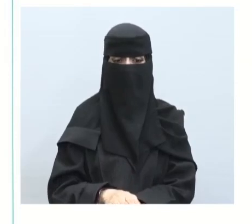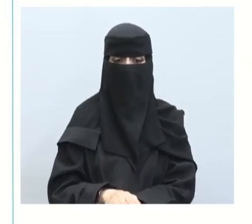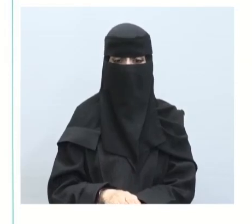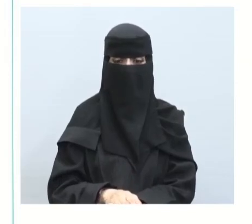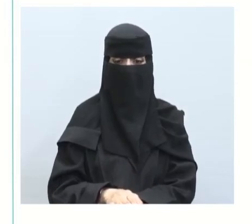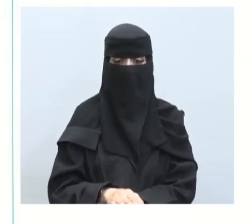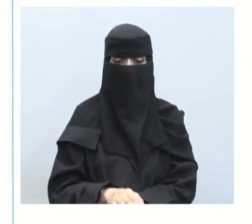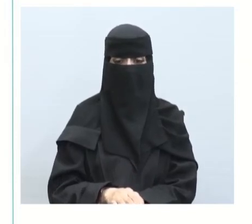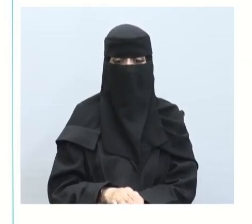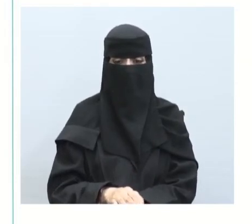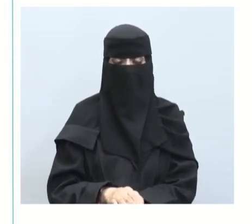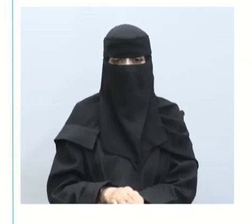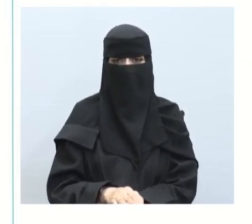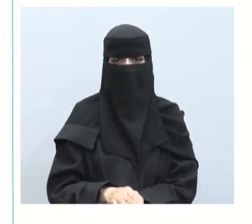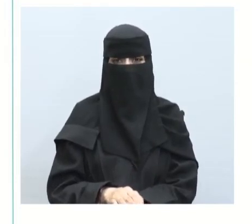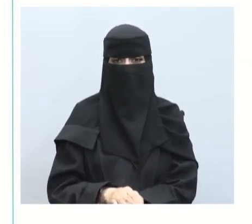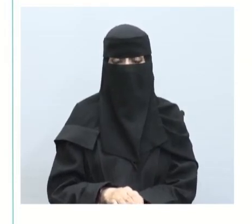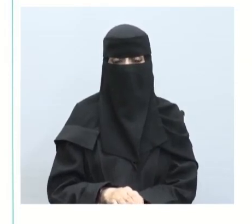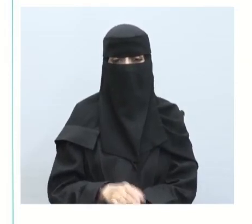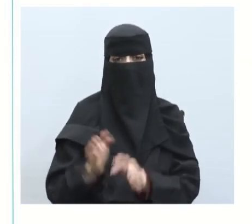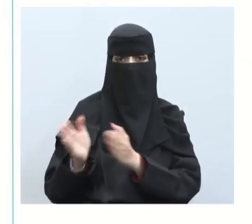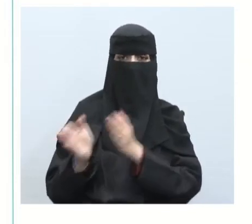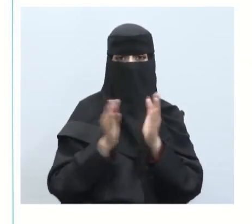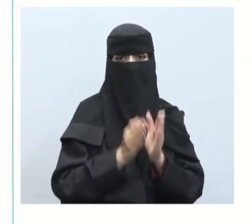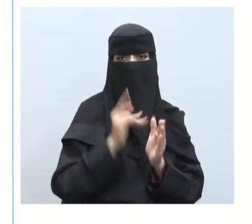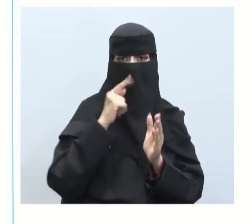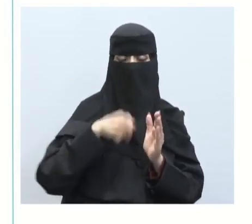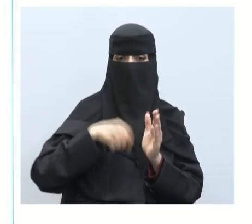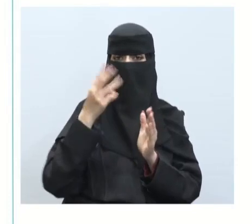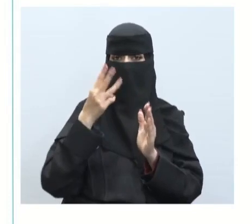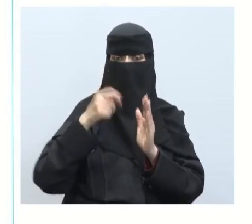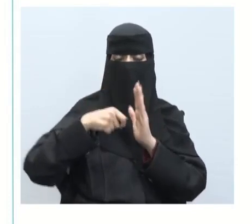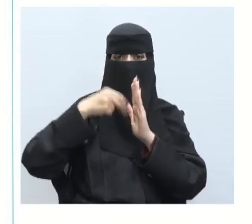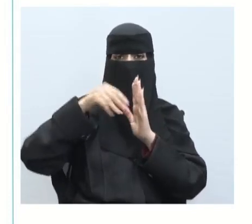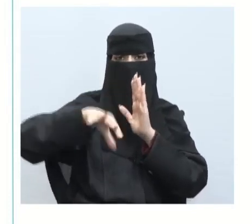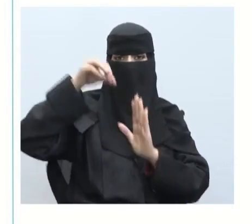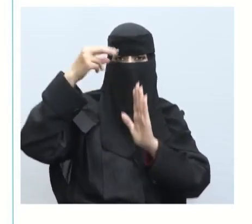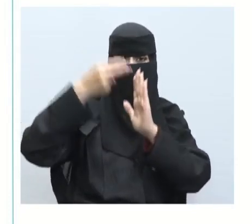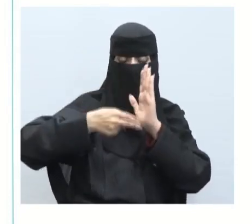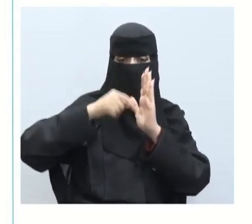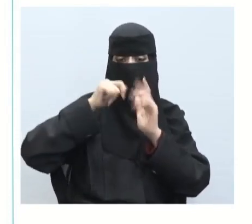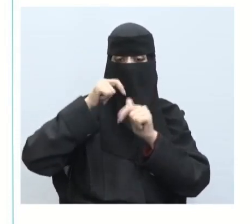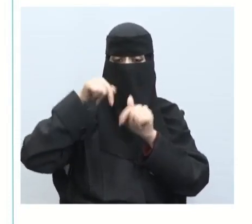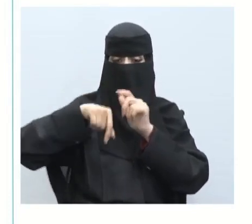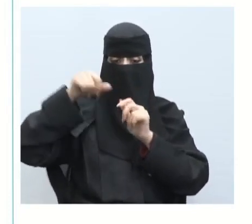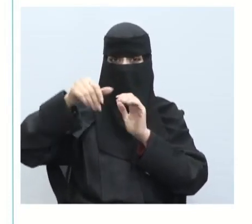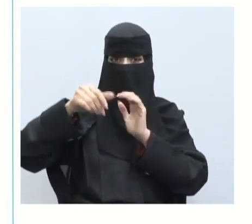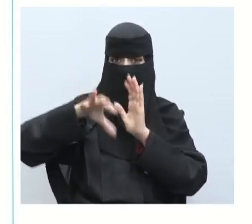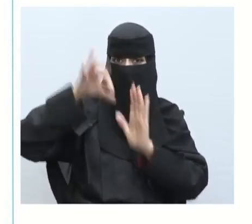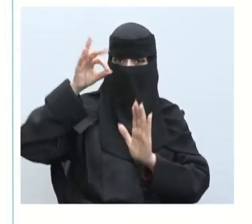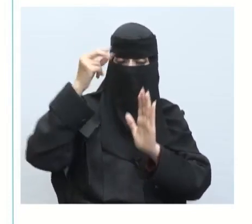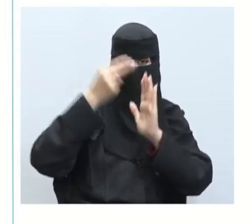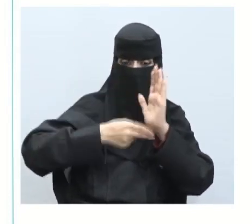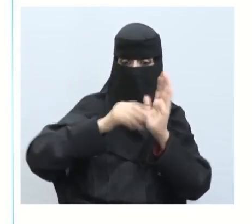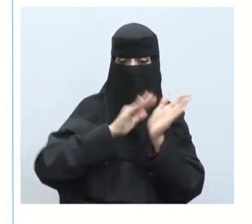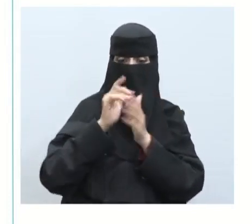اعمالهم ناتي للدور الثالث وهو صناع القرار دائما ما هم لهم دور وبالتاكيد في صناعه